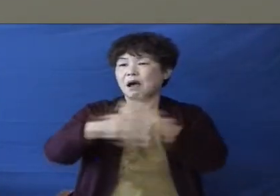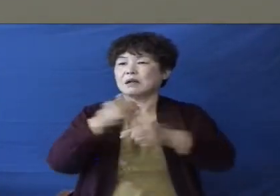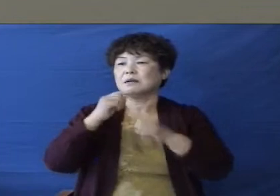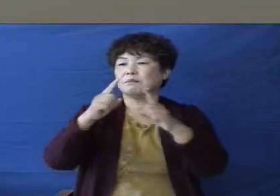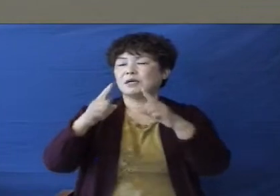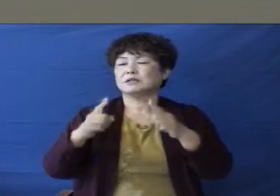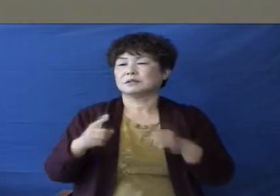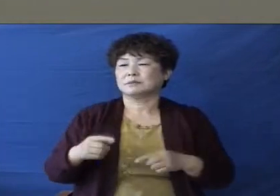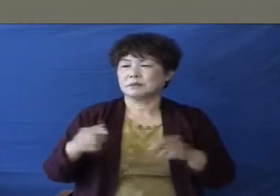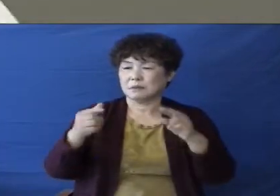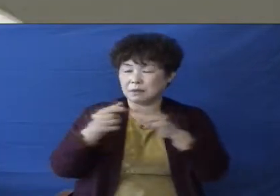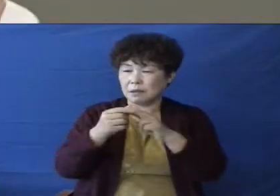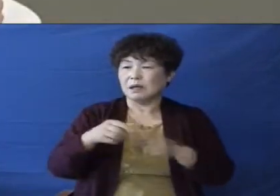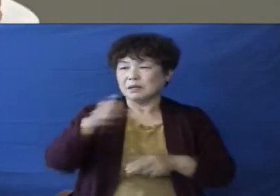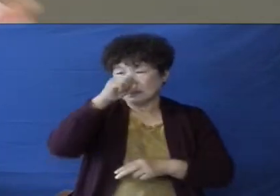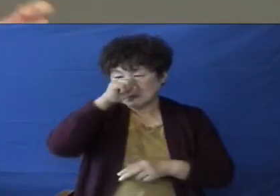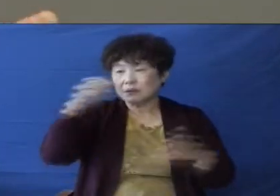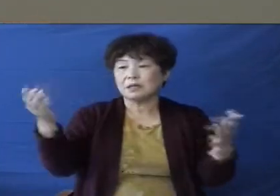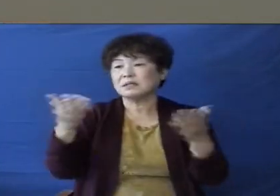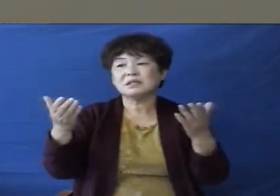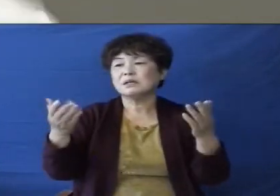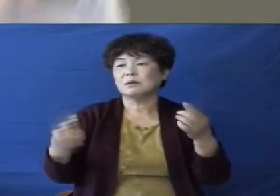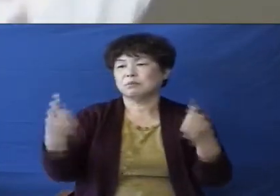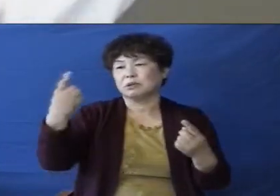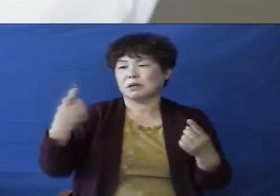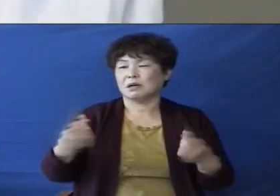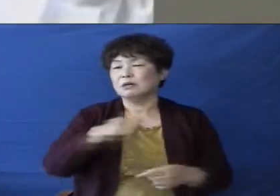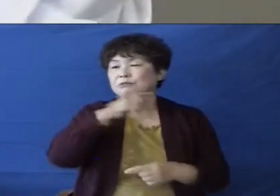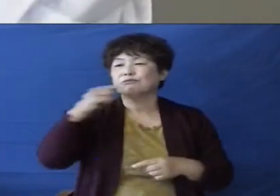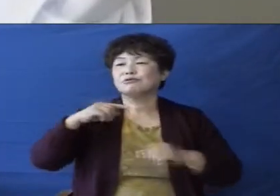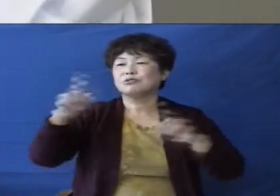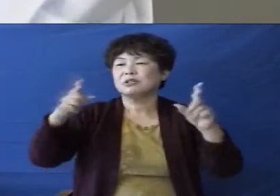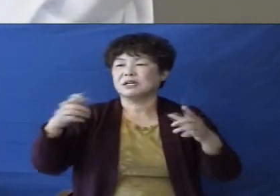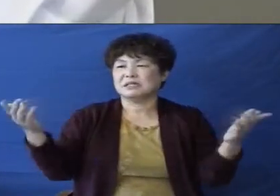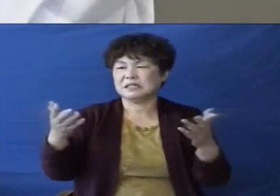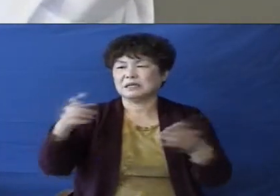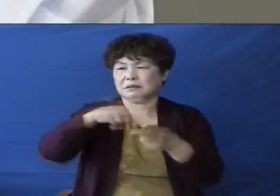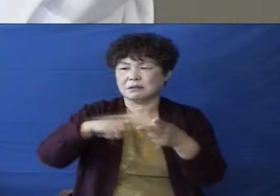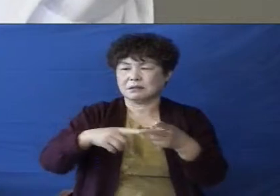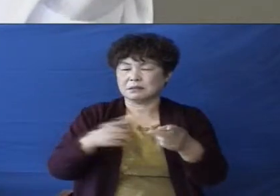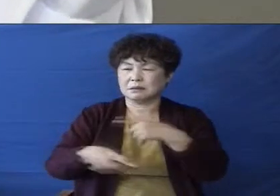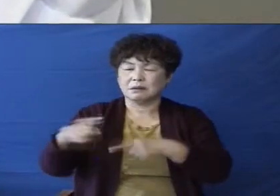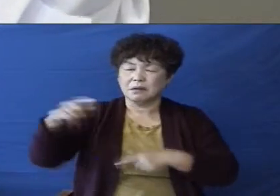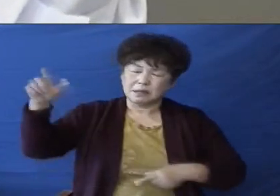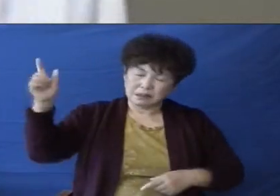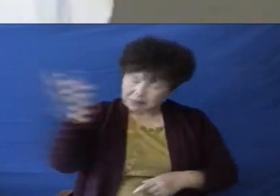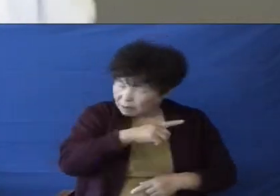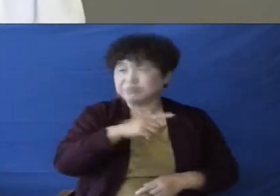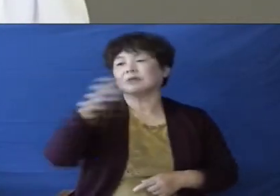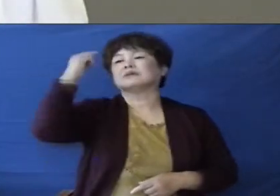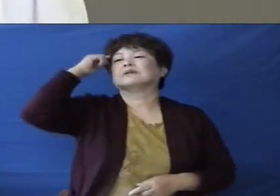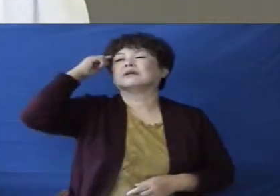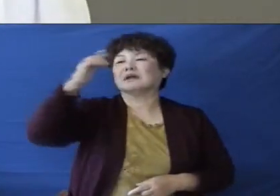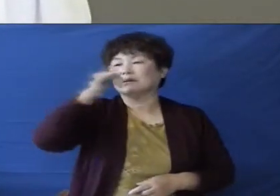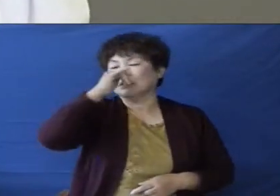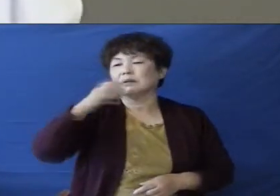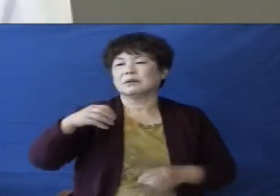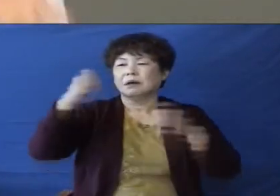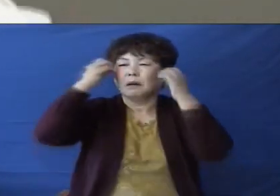일보다 지금 안식일에 1 하면 안되 가 훨씬 더 큰 문제라는 거예요 예수님께서